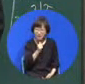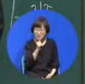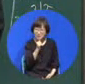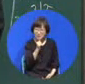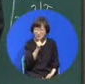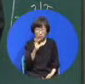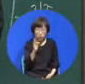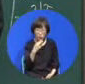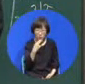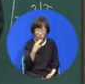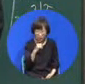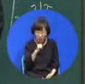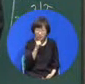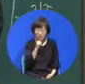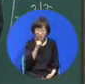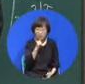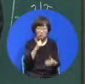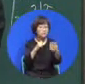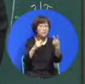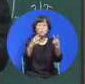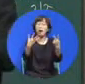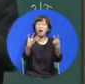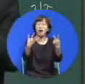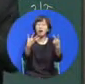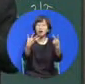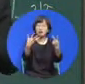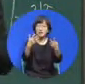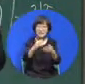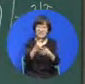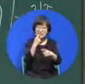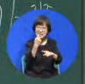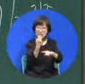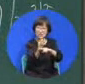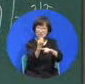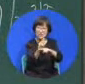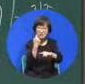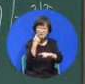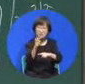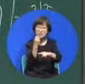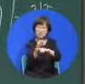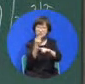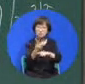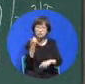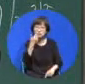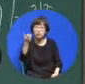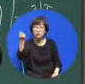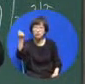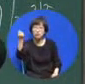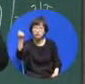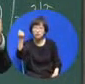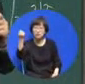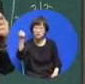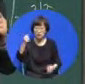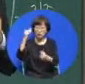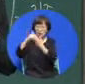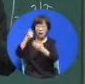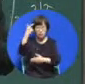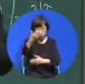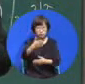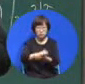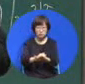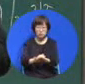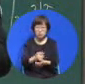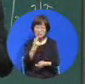you poor? 8절에 말했잖아요. Doesn't it say in verse 8? 은과 금이 누구 것이냐 그랬어요. Who? 하나님 to 그랬어요. Whom does the silver and gold belong? 은과 금이 내